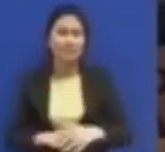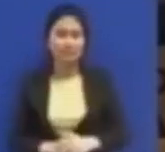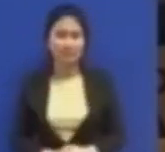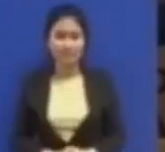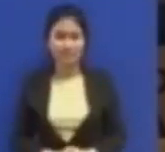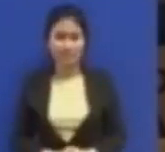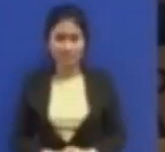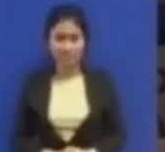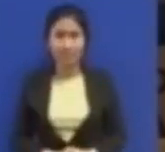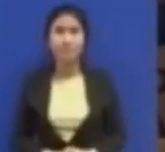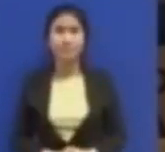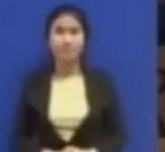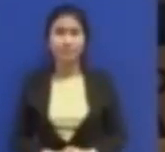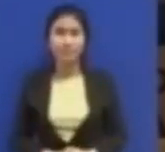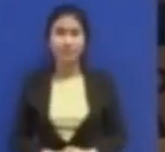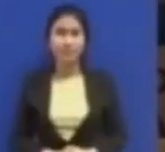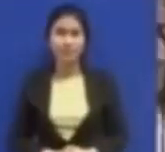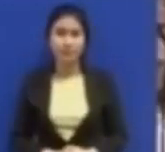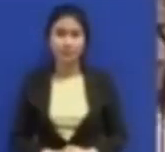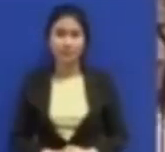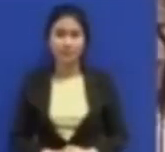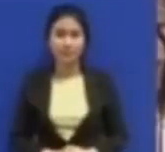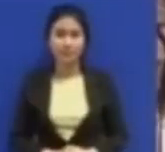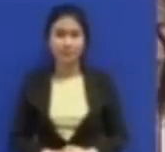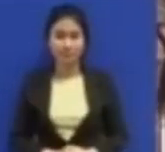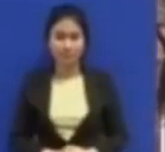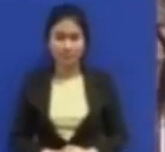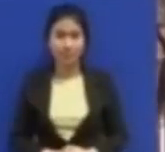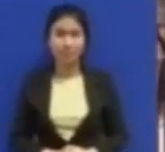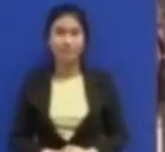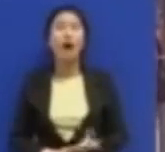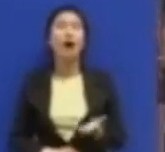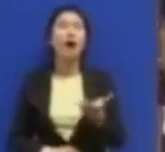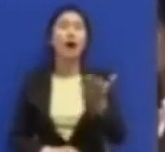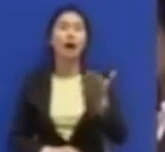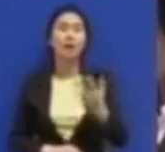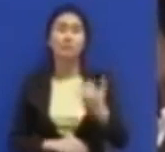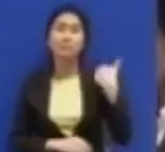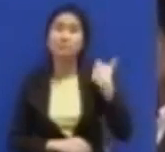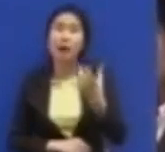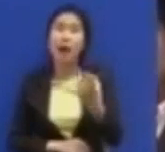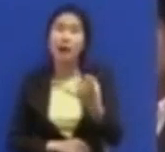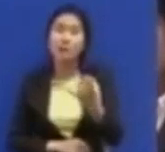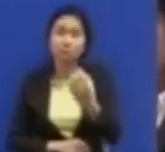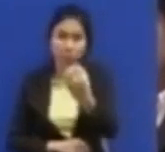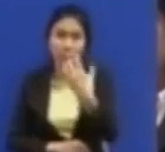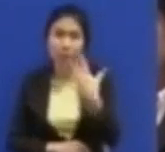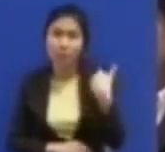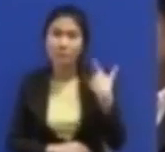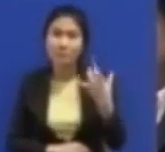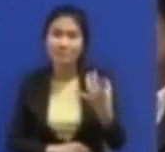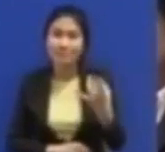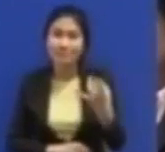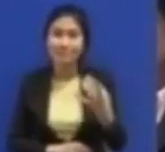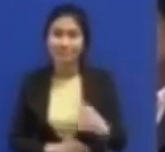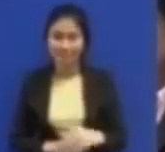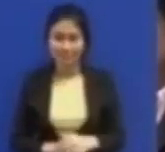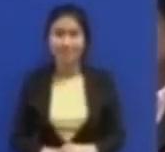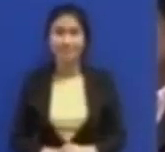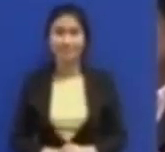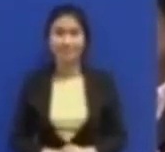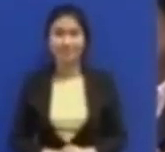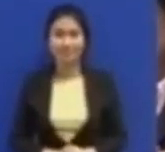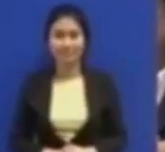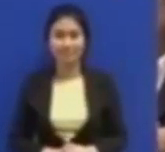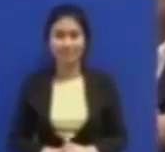ยากครับท่านประธานครับ เอามีอะไรว่าต่อ ท่านประธานครับ เชิญ ครับข